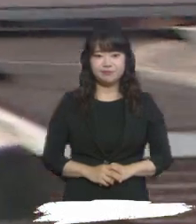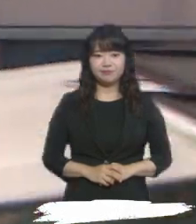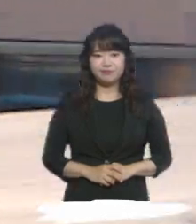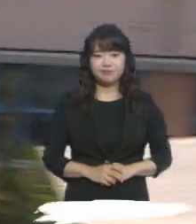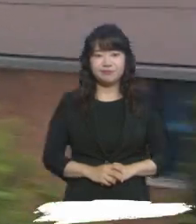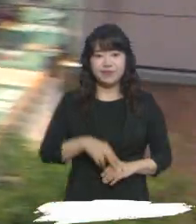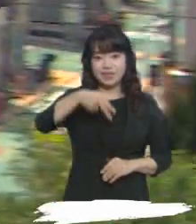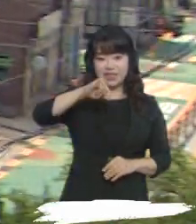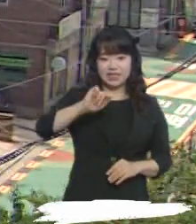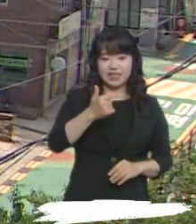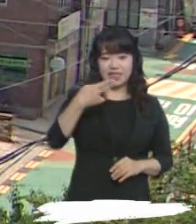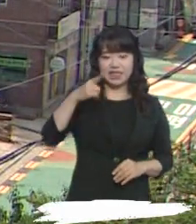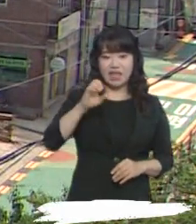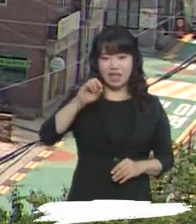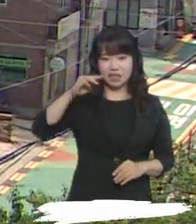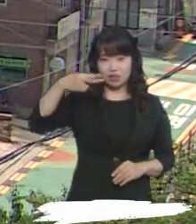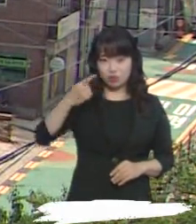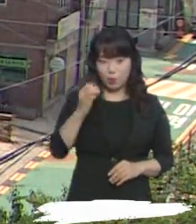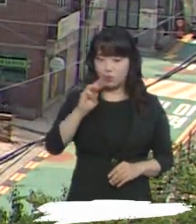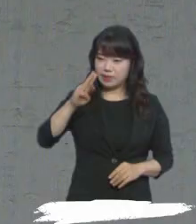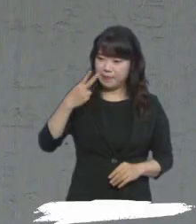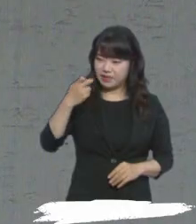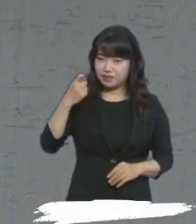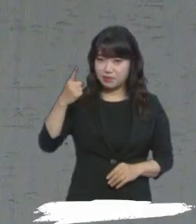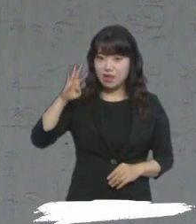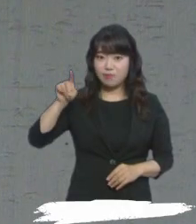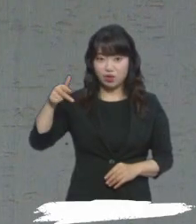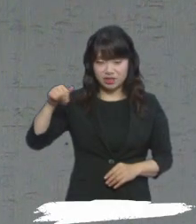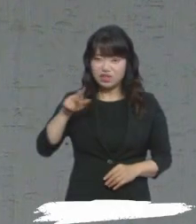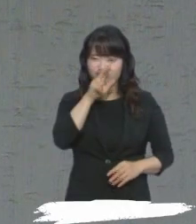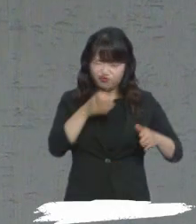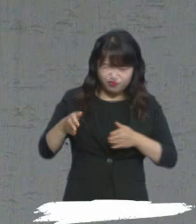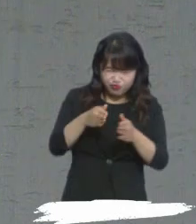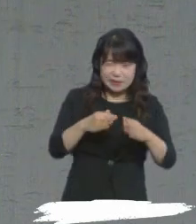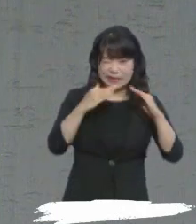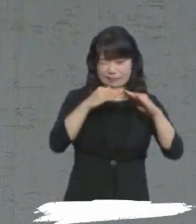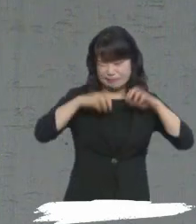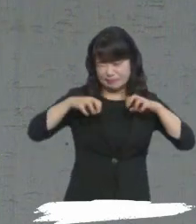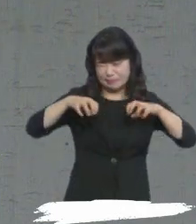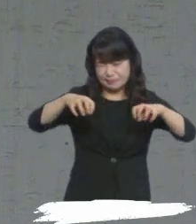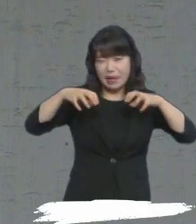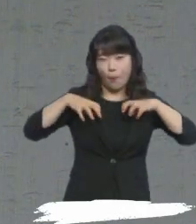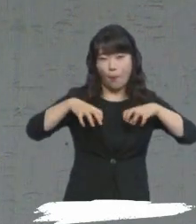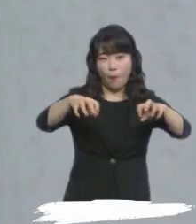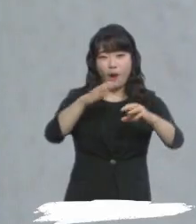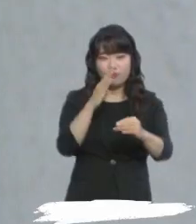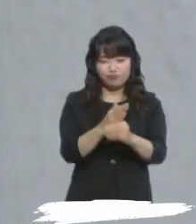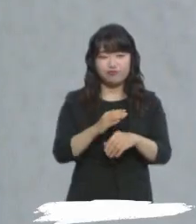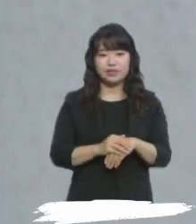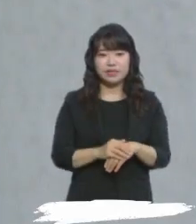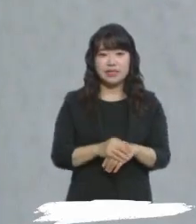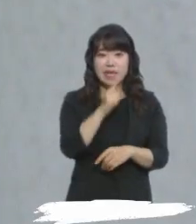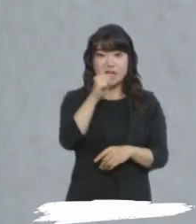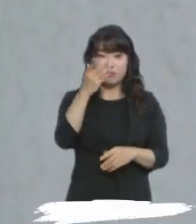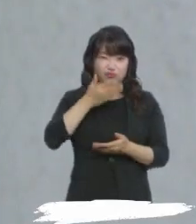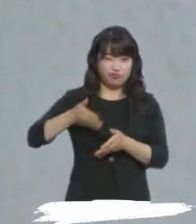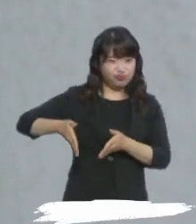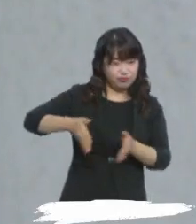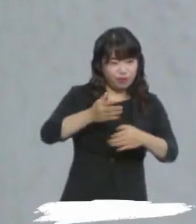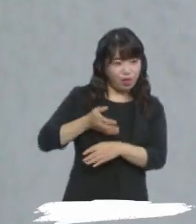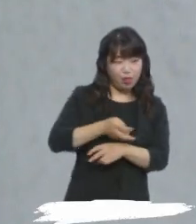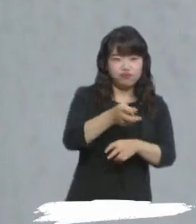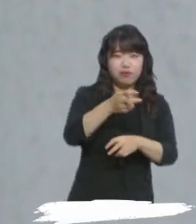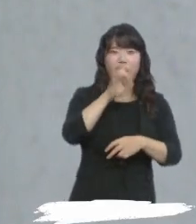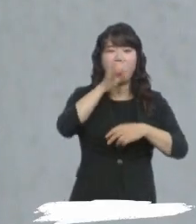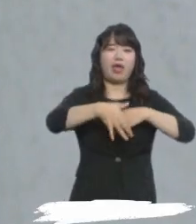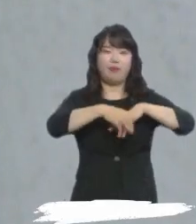중구 신당동 321번지 일대 좁은 골목 사이로 주택이 다닥다닥 붙어 있습니다. 소방도로는커녕 구릉지